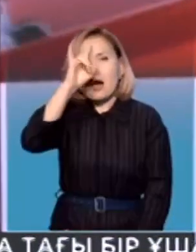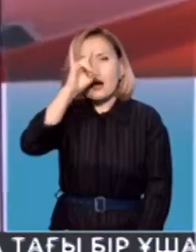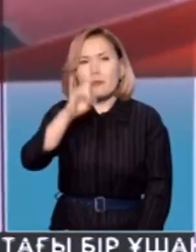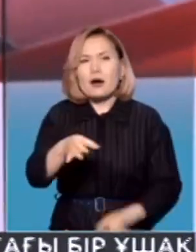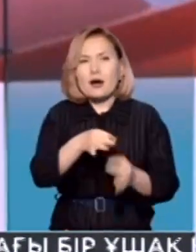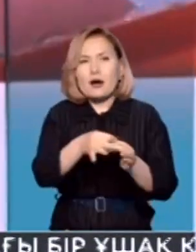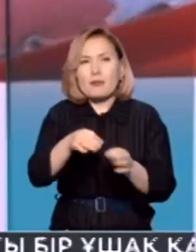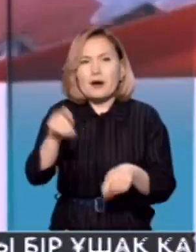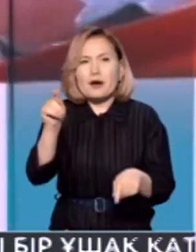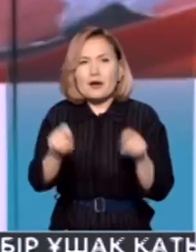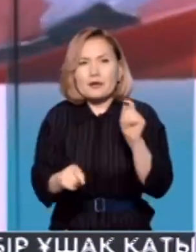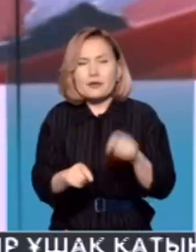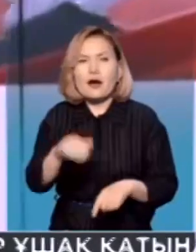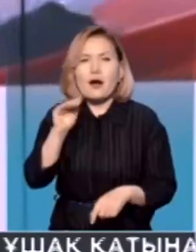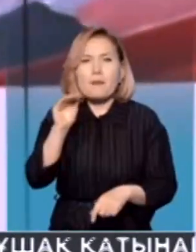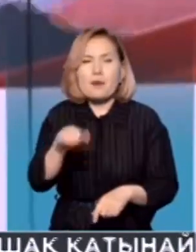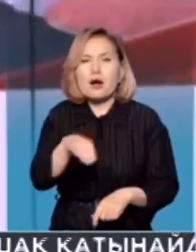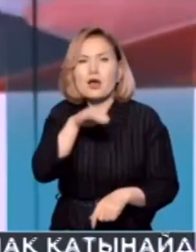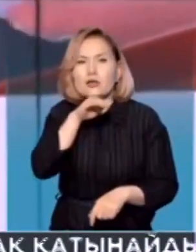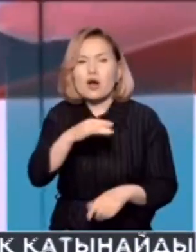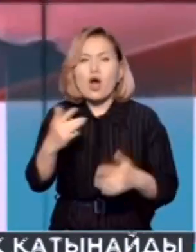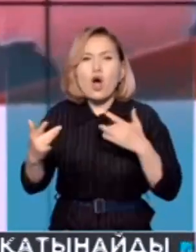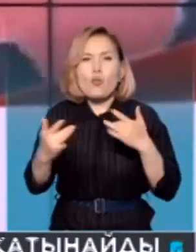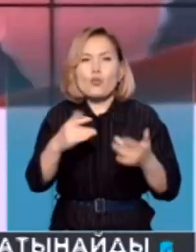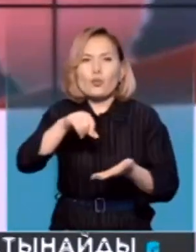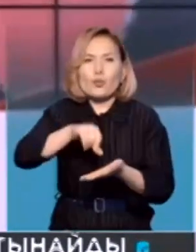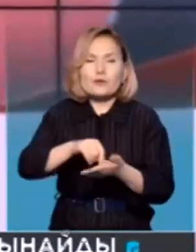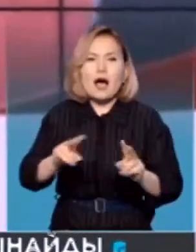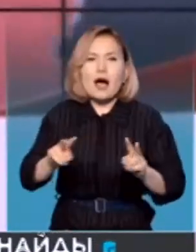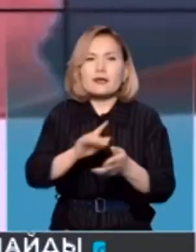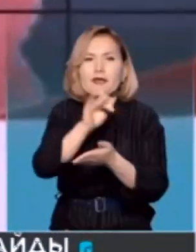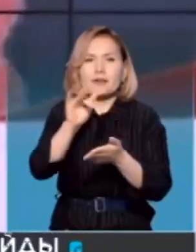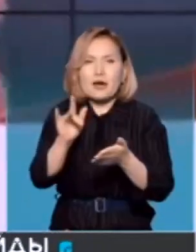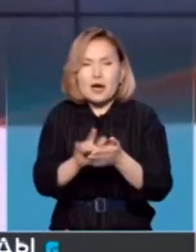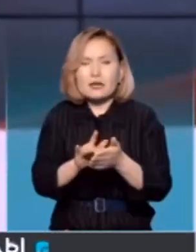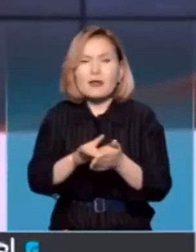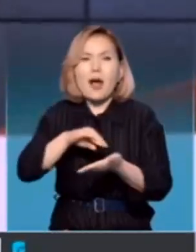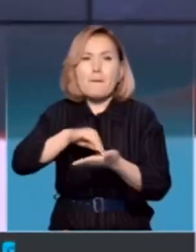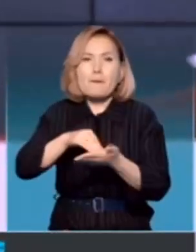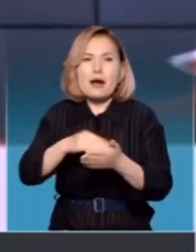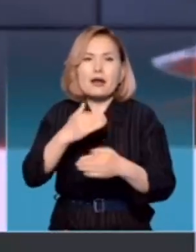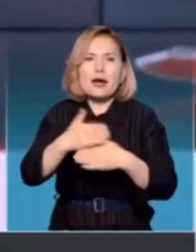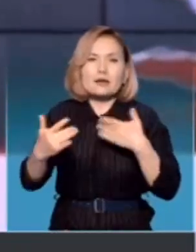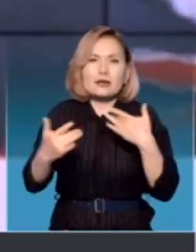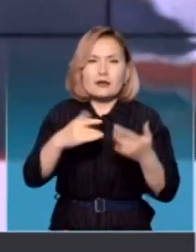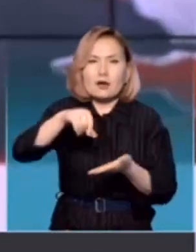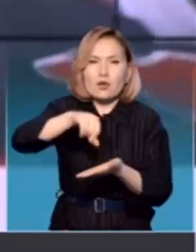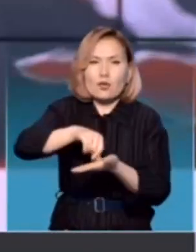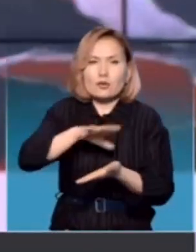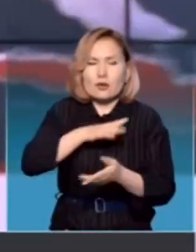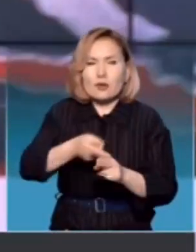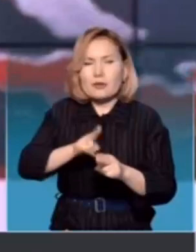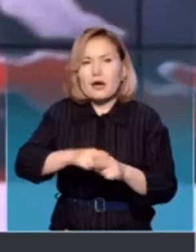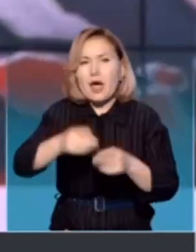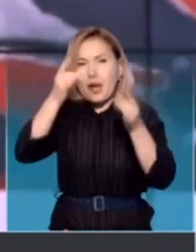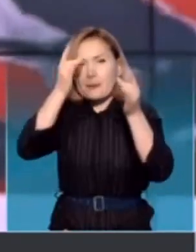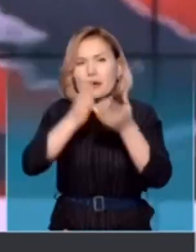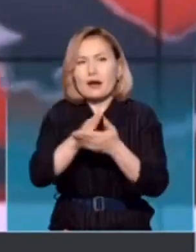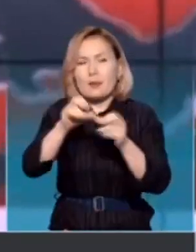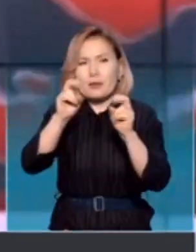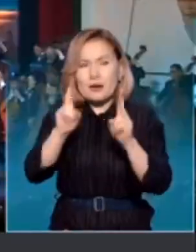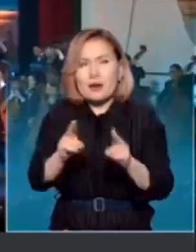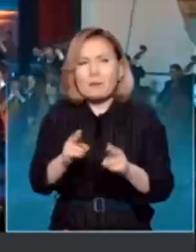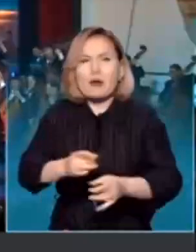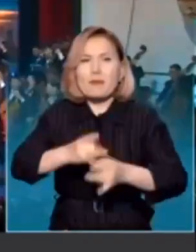Еліміздің әр аймағынан жиналған мыңға жуық кәсіби музыкант бүгін Астана опера және балет театрында өнер көрсетті. Мәдениет